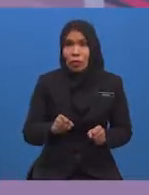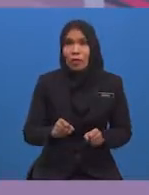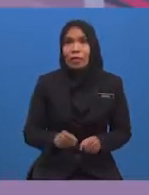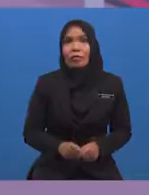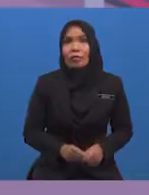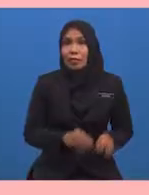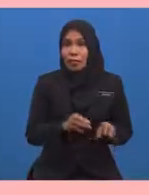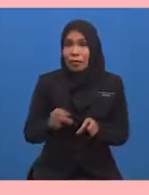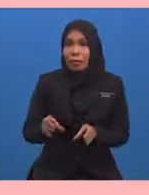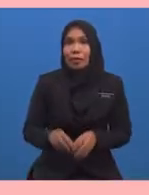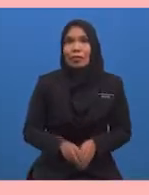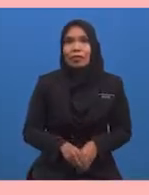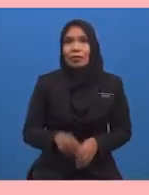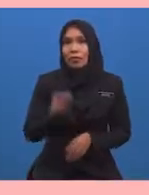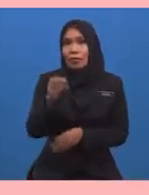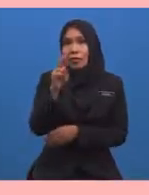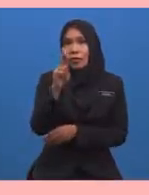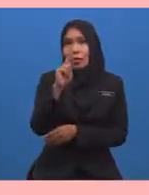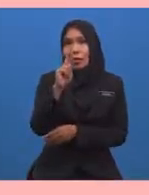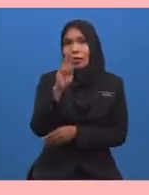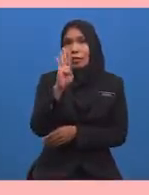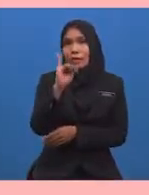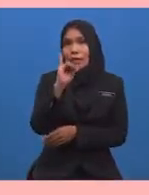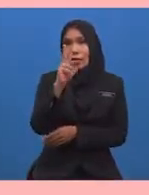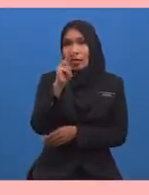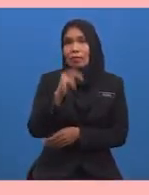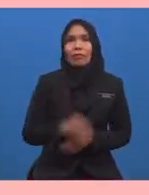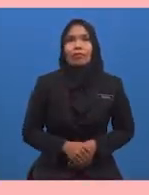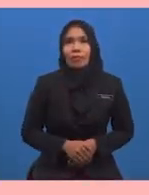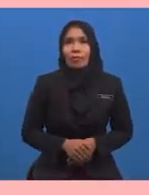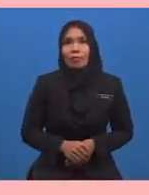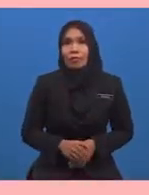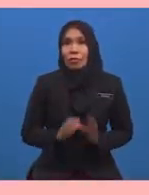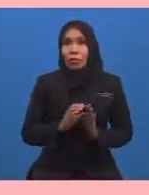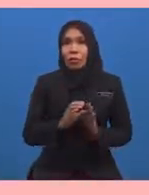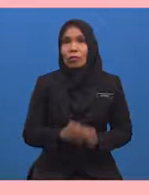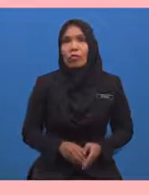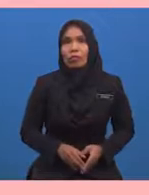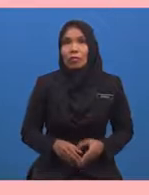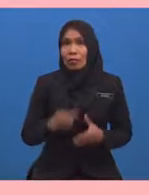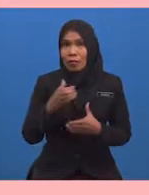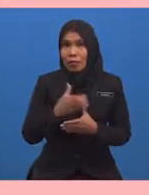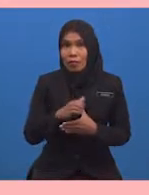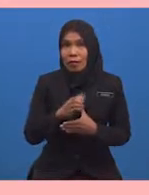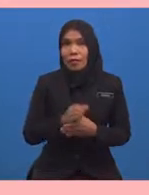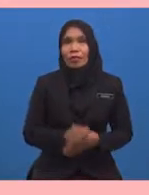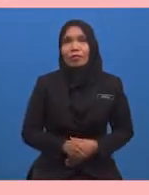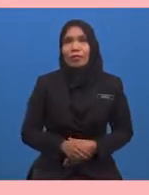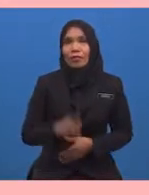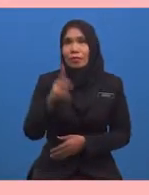kuasa elektrik. Contohnya, empangan Kenyir di Terengganu,